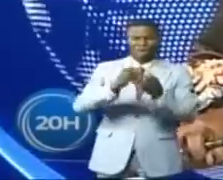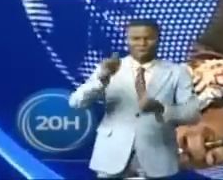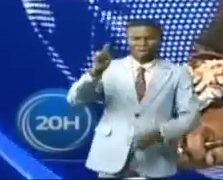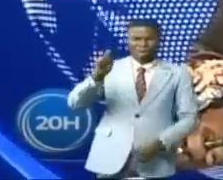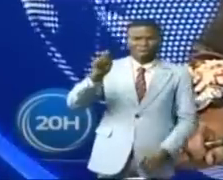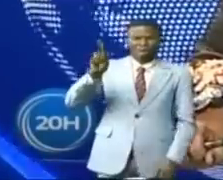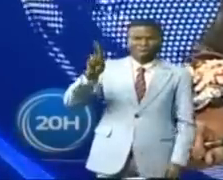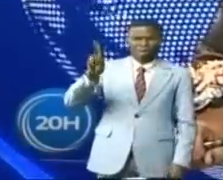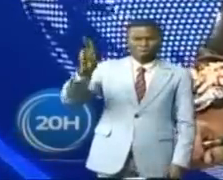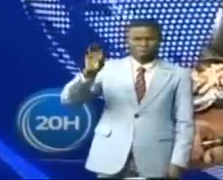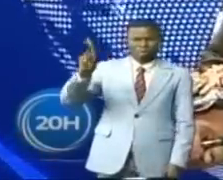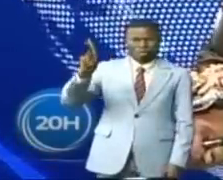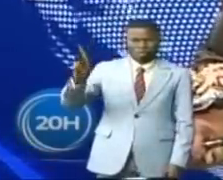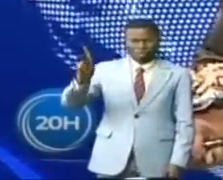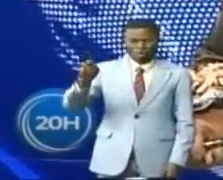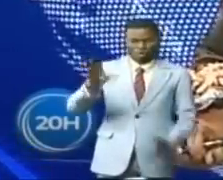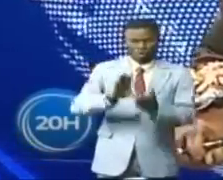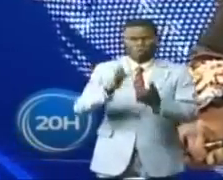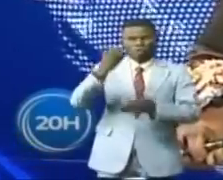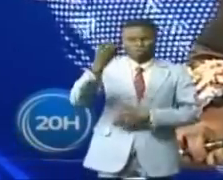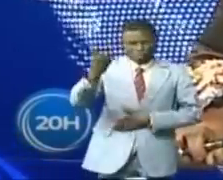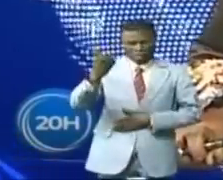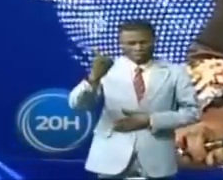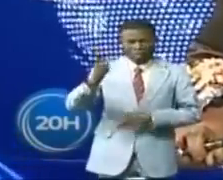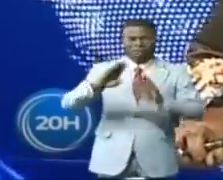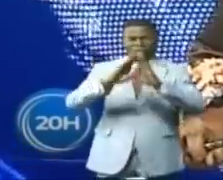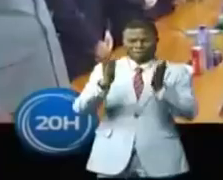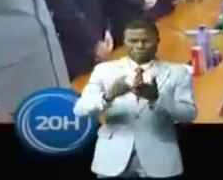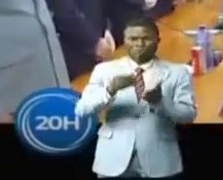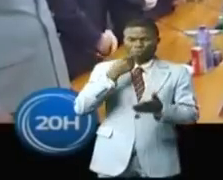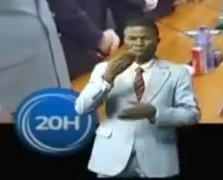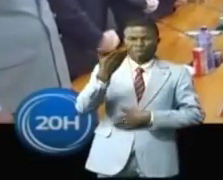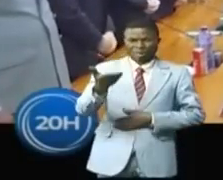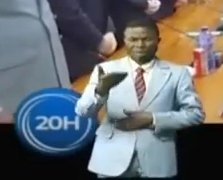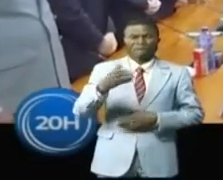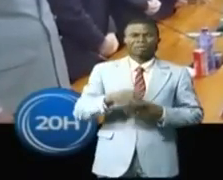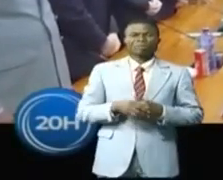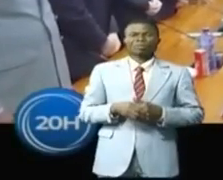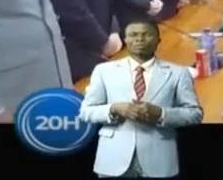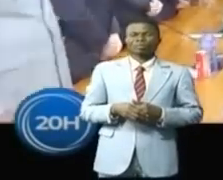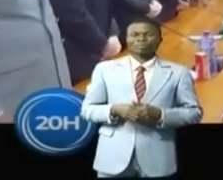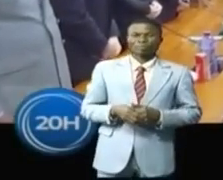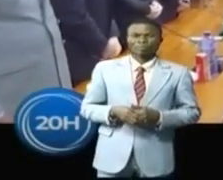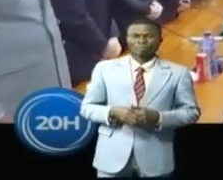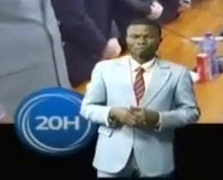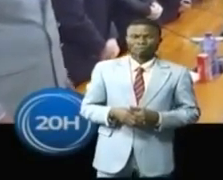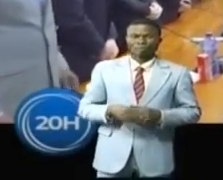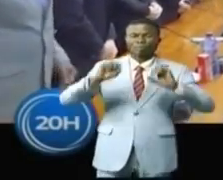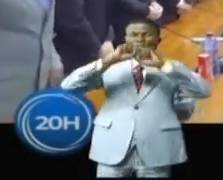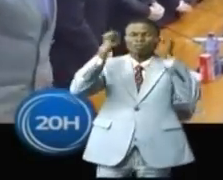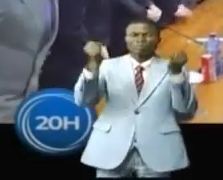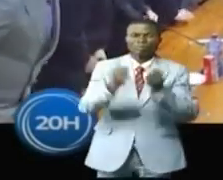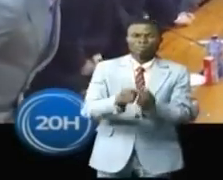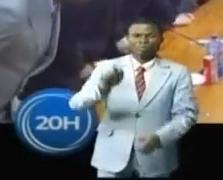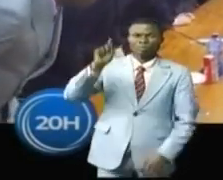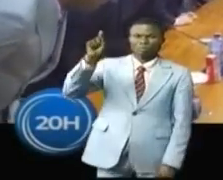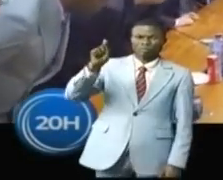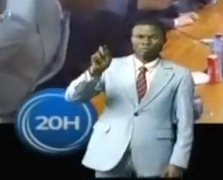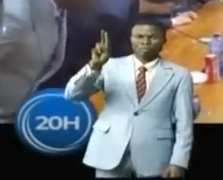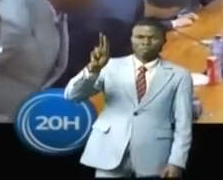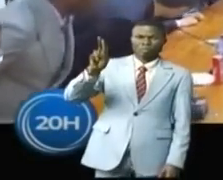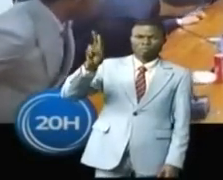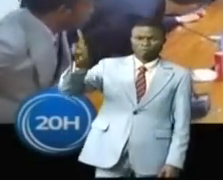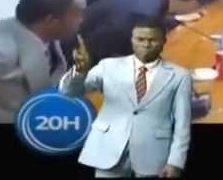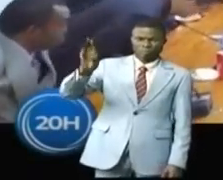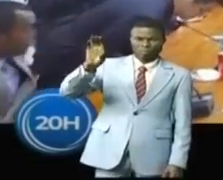Les détails avec Patit Ndwangou, Marcel Mubenga et bienvenue le Sala. Les membres congolais et l'entreprise turque Souma d'accord pour la construction